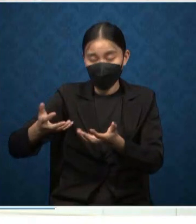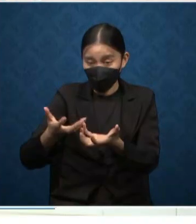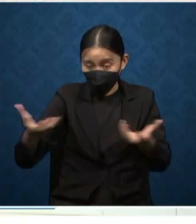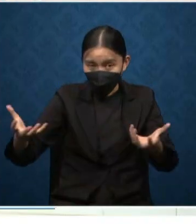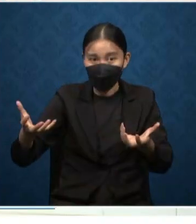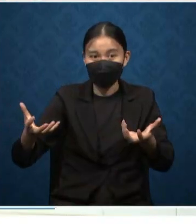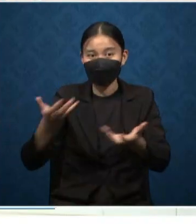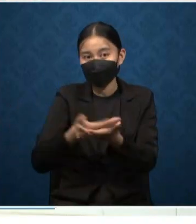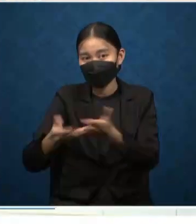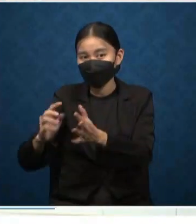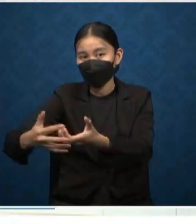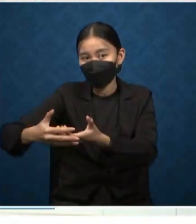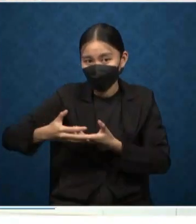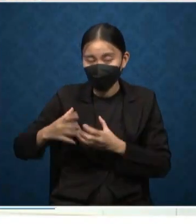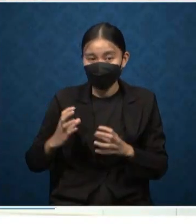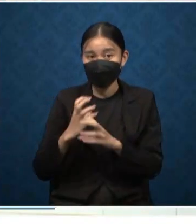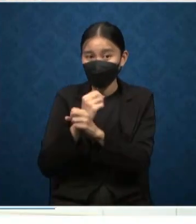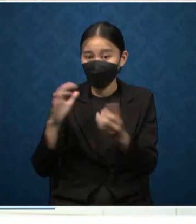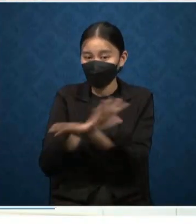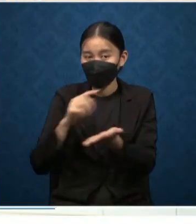ดอายาศัพศรธิสรุปสำ desirable ทรงพันร combinations